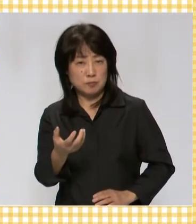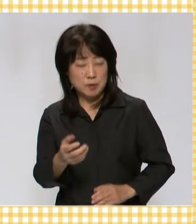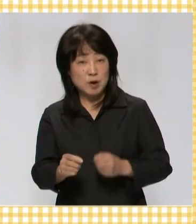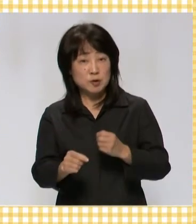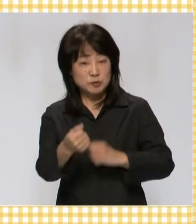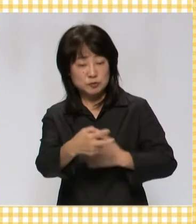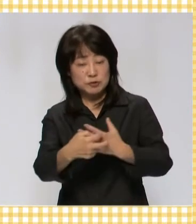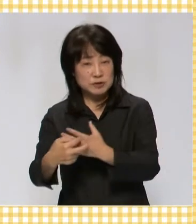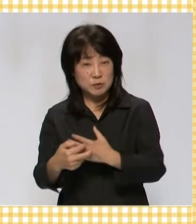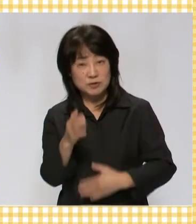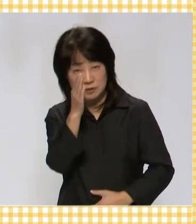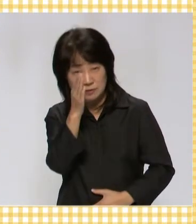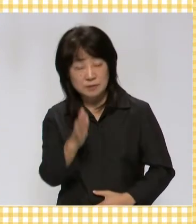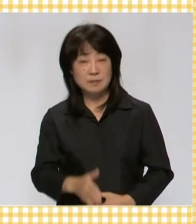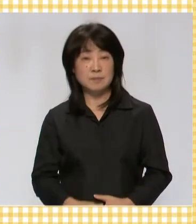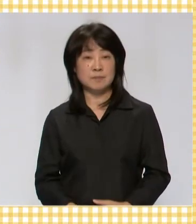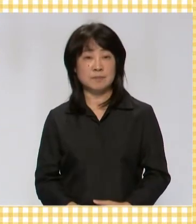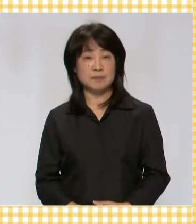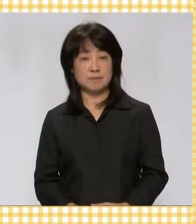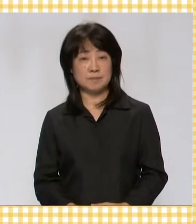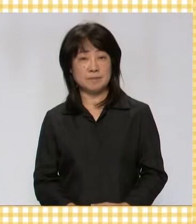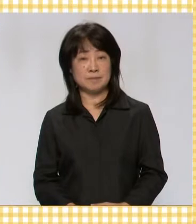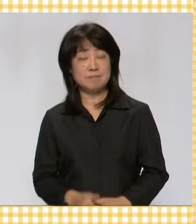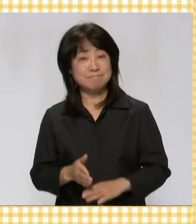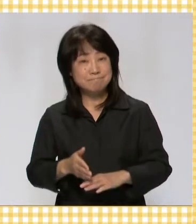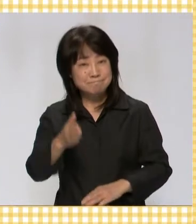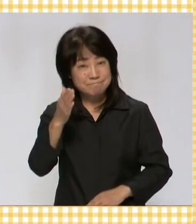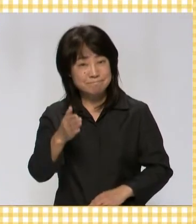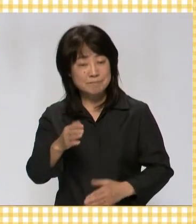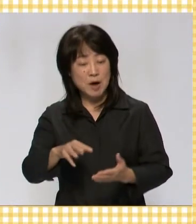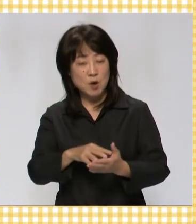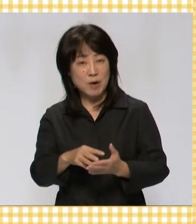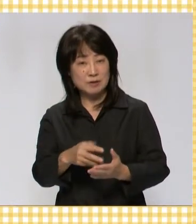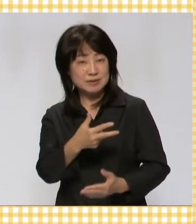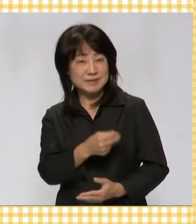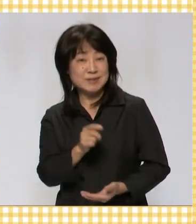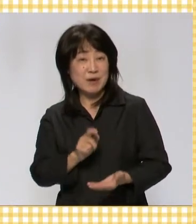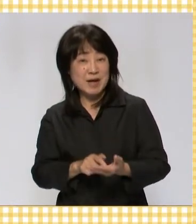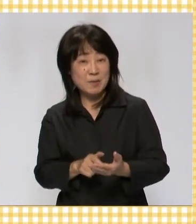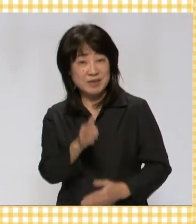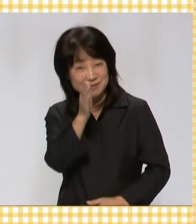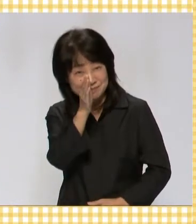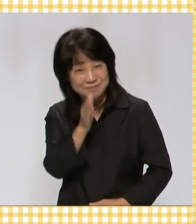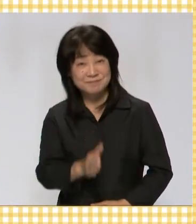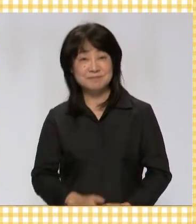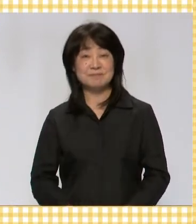そのままで治療しなきゃいけないことが多いですてしまっを早めるの